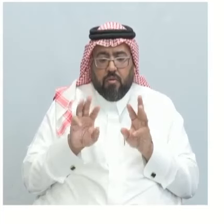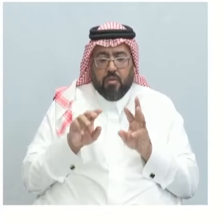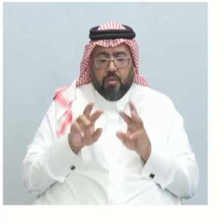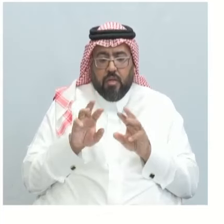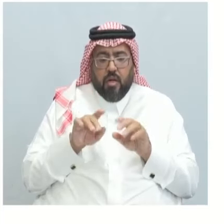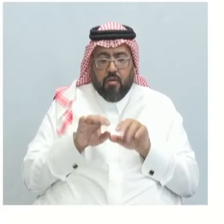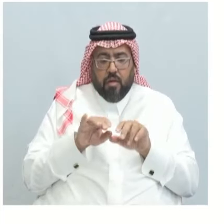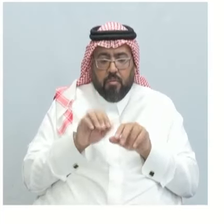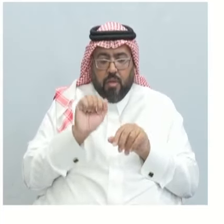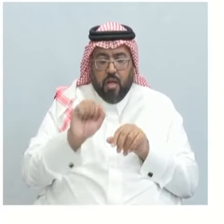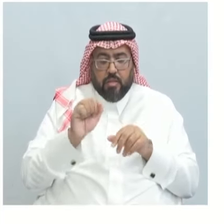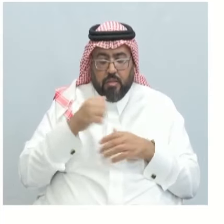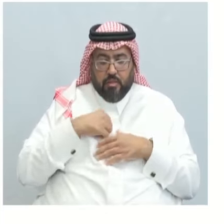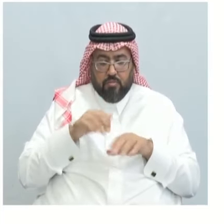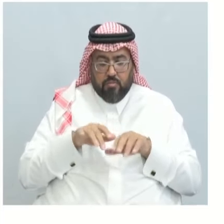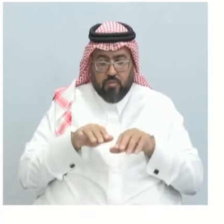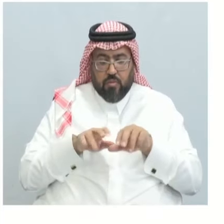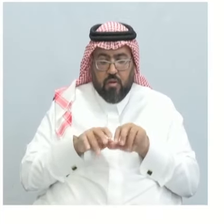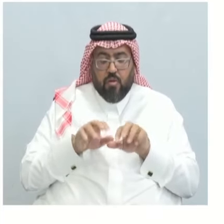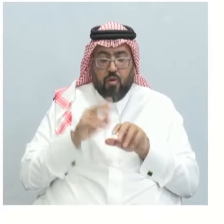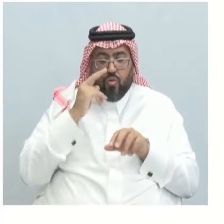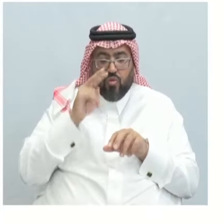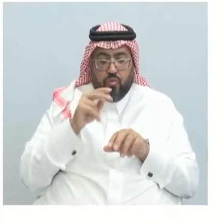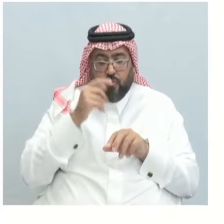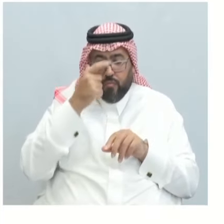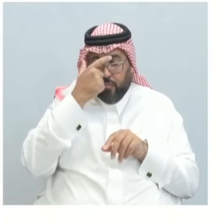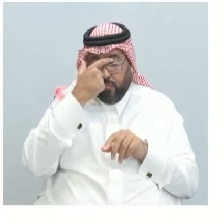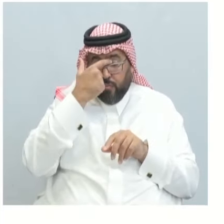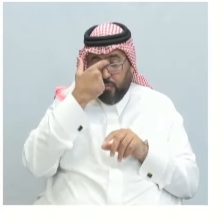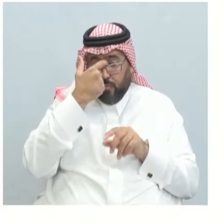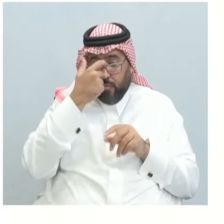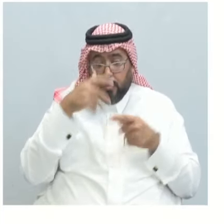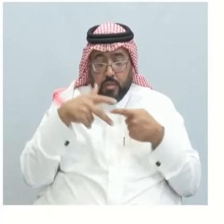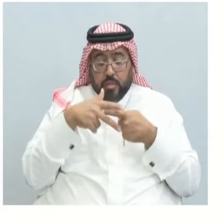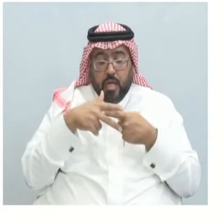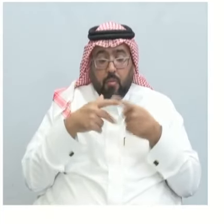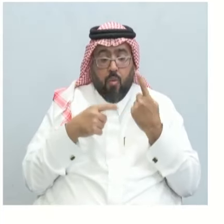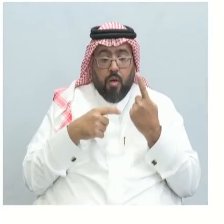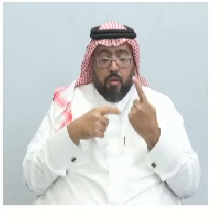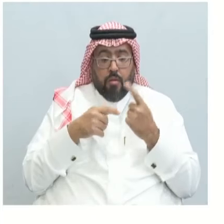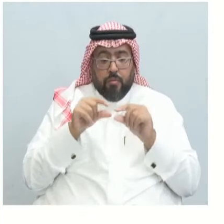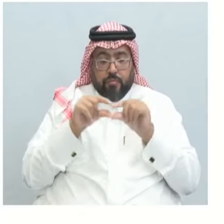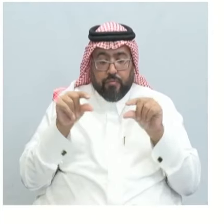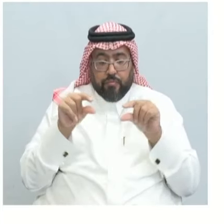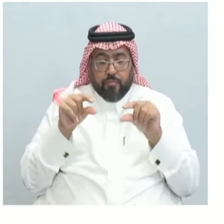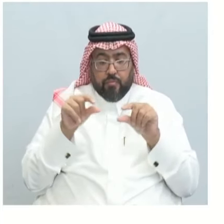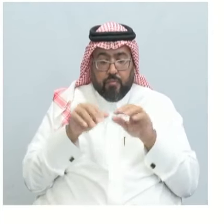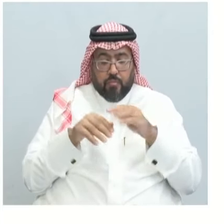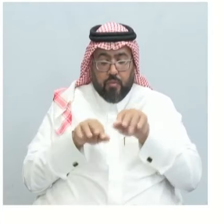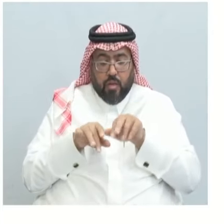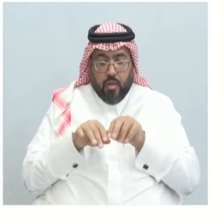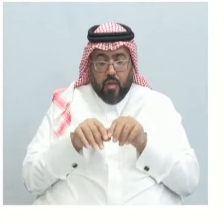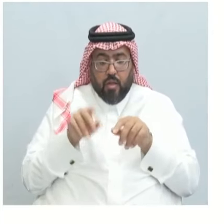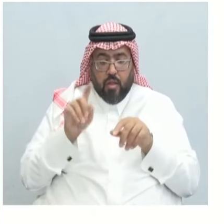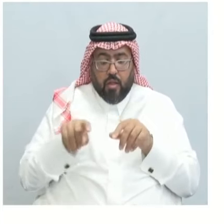بيوتر الشخصي ذس بي سي كما يشير اليه السهم رقم واحد حدد القرص الثابت واضغط